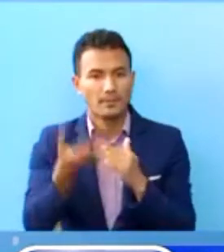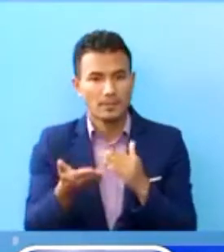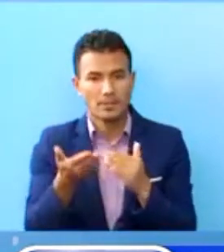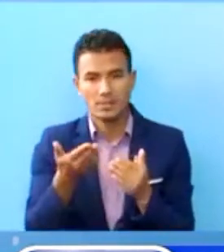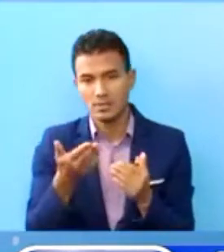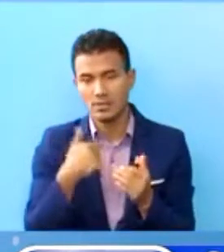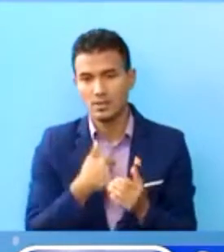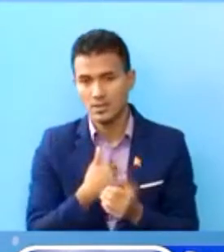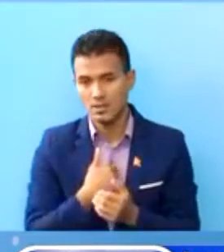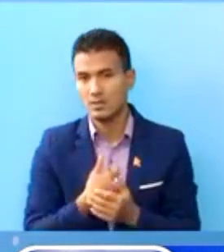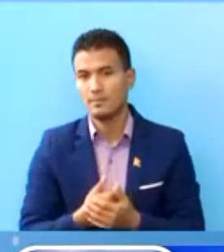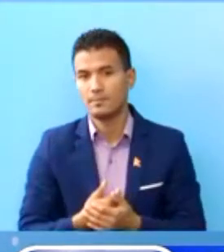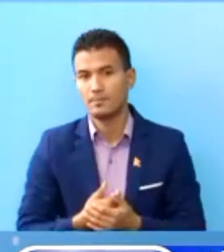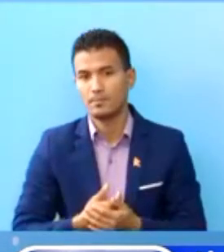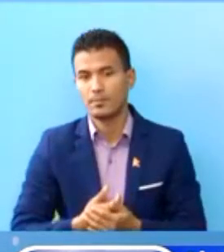म